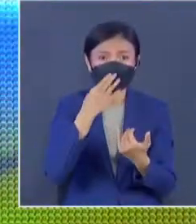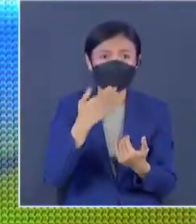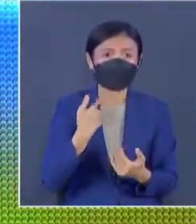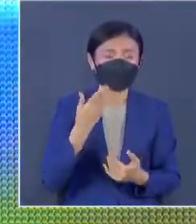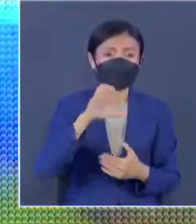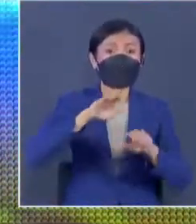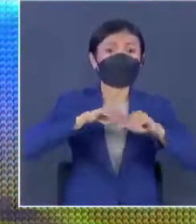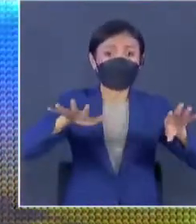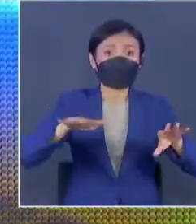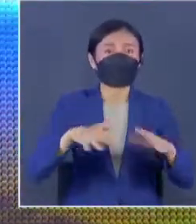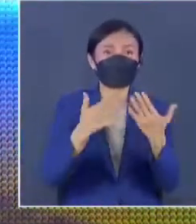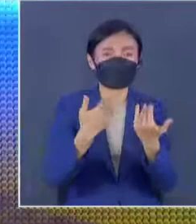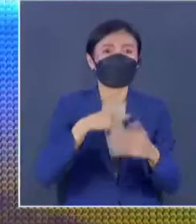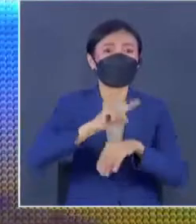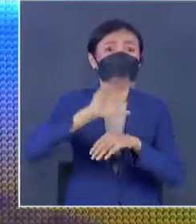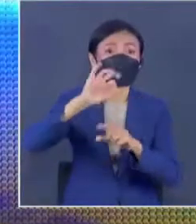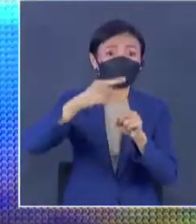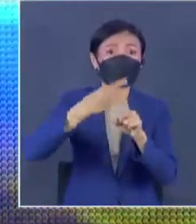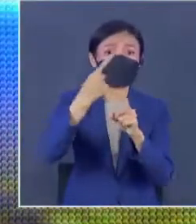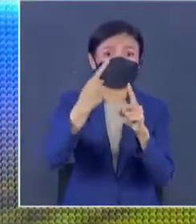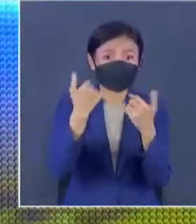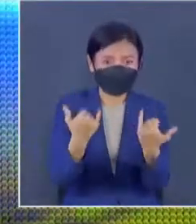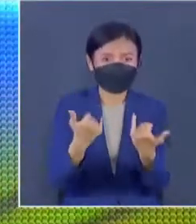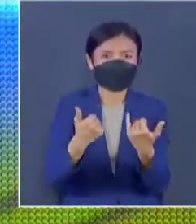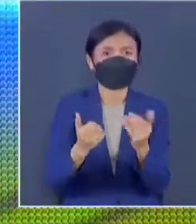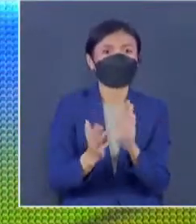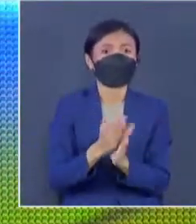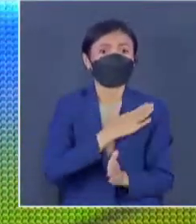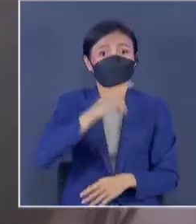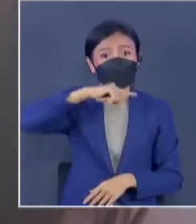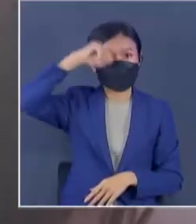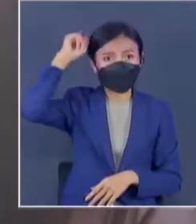นี้ค่ะเพราะว่าเนื่องจากสถานการณ์โควิด-19กลับมาระบาดหนักอีกรอบค่ะ